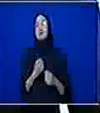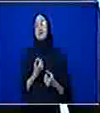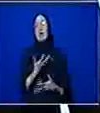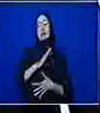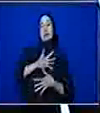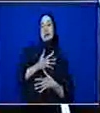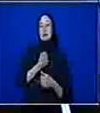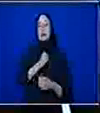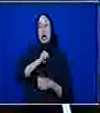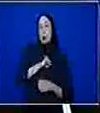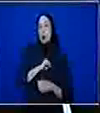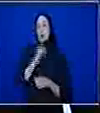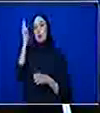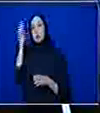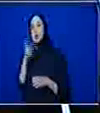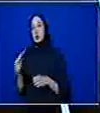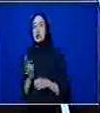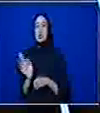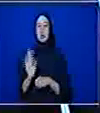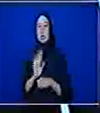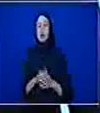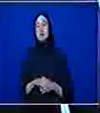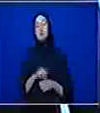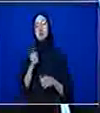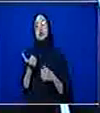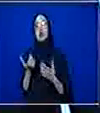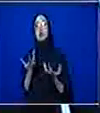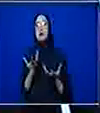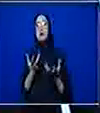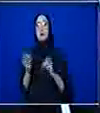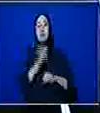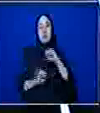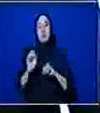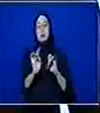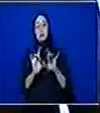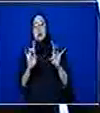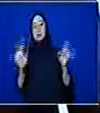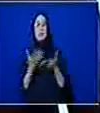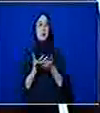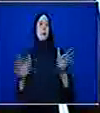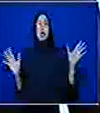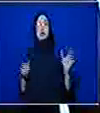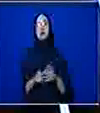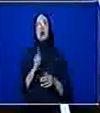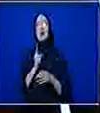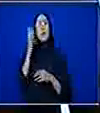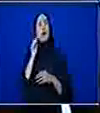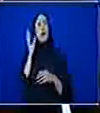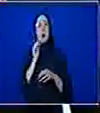bisa berbuat seenaknya. Ini kita alami di beberapa tempat. Jadi ini saya